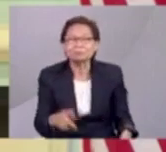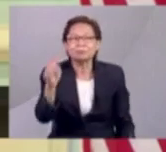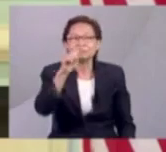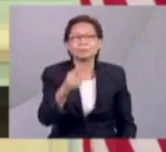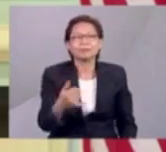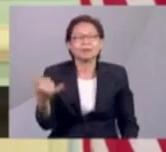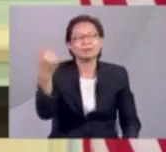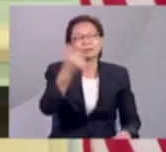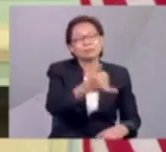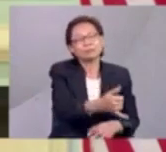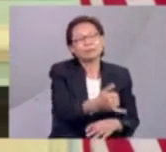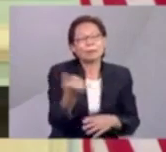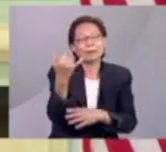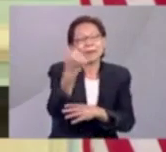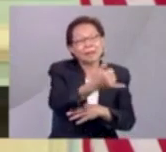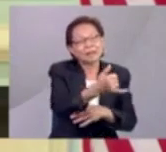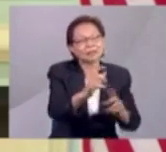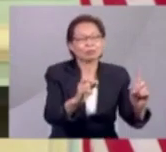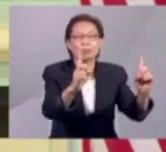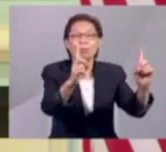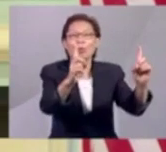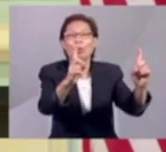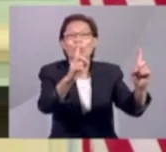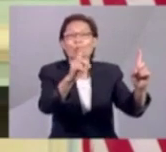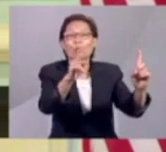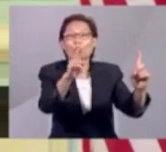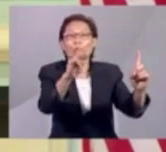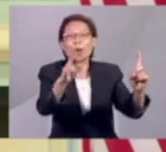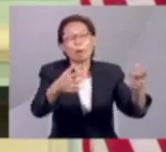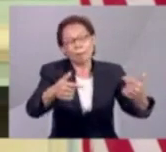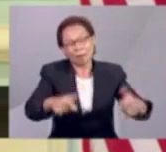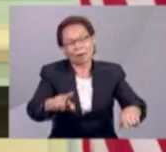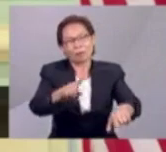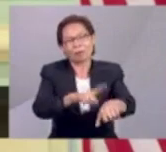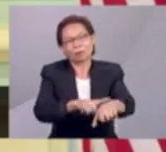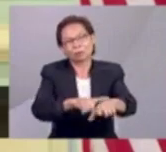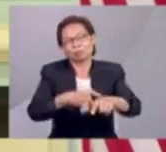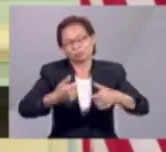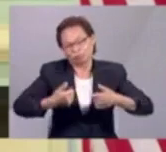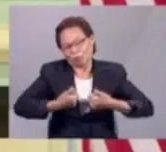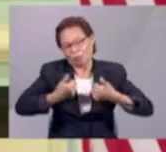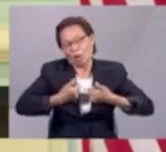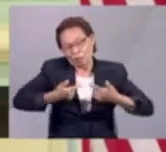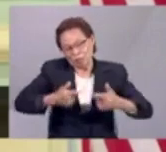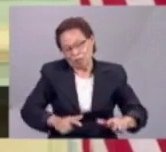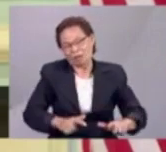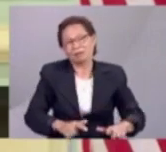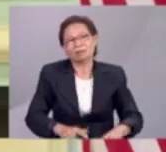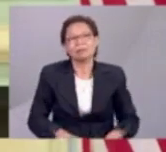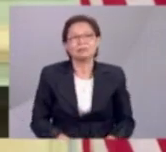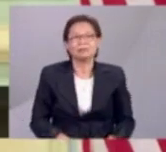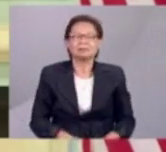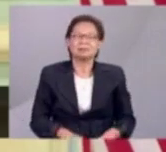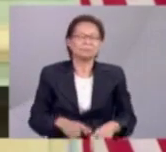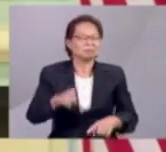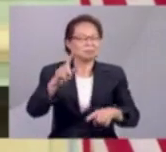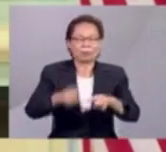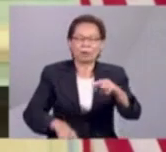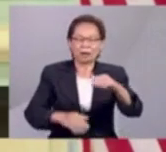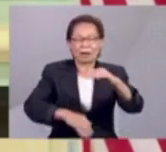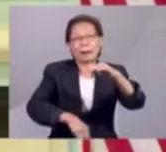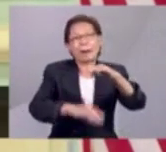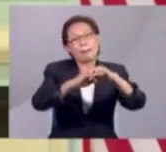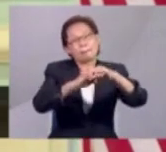Ziarah kubur ni sebenarnya memang dibenarkan sewaktu Aidilfitri, ya. Cuma tidak boleh lebih daripada 20